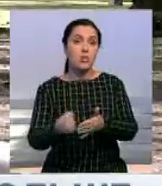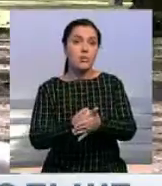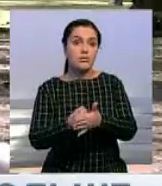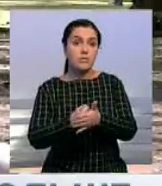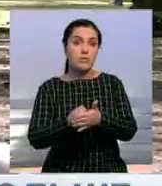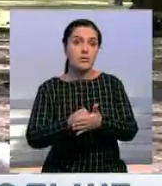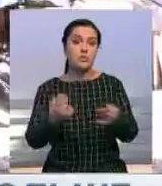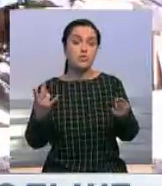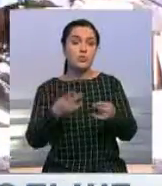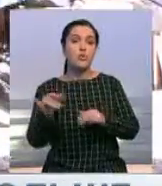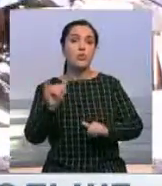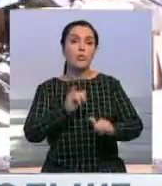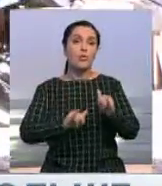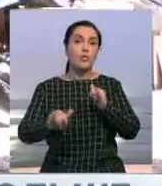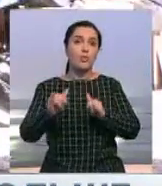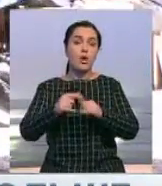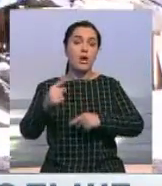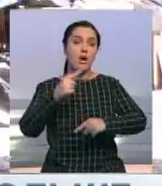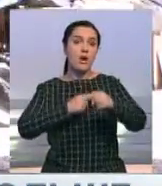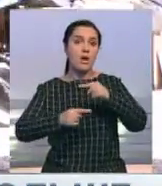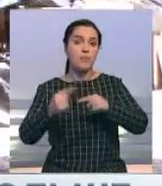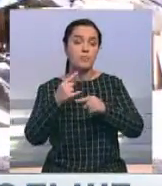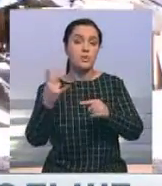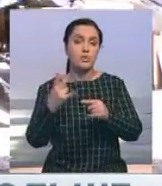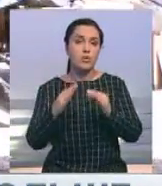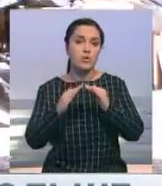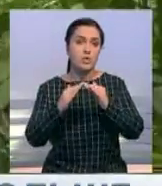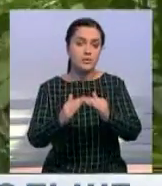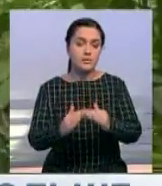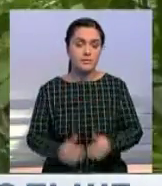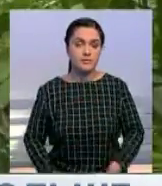чтобы реинтегрировать бездомных обратно в общество.